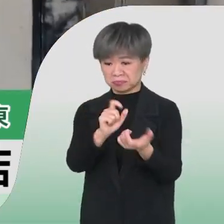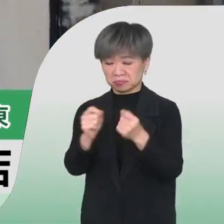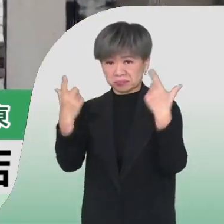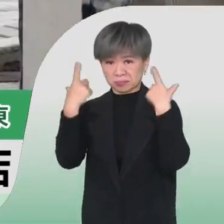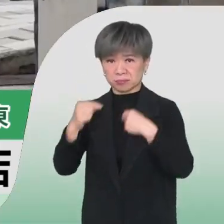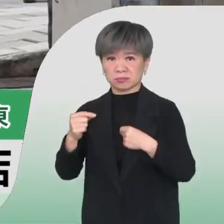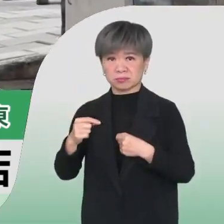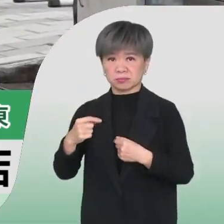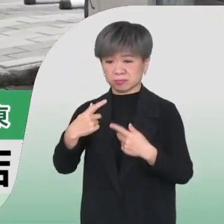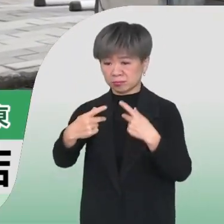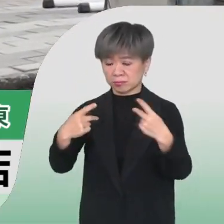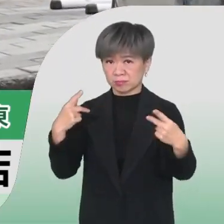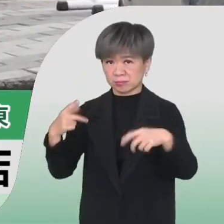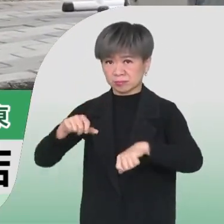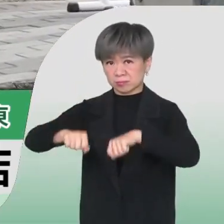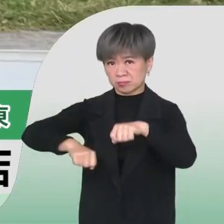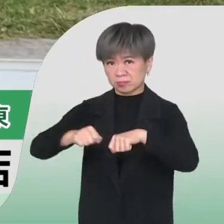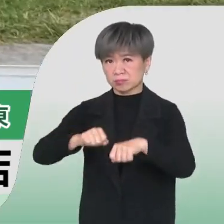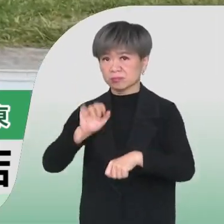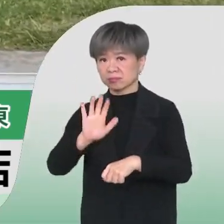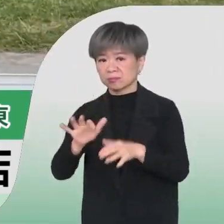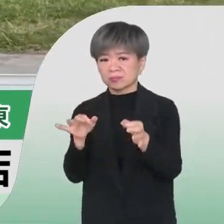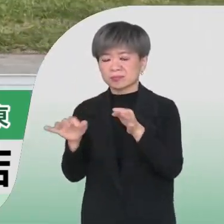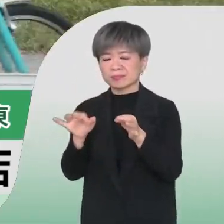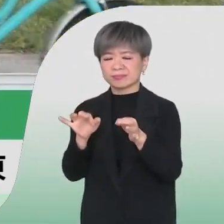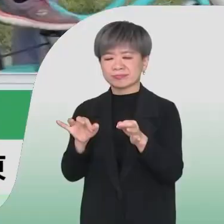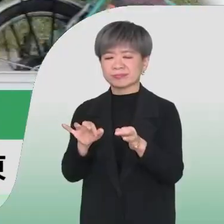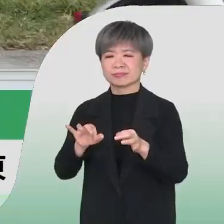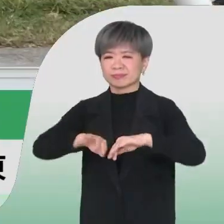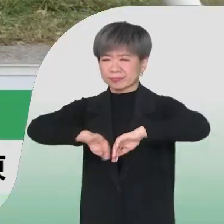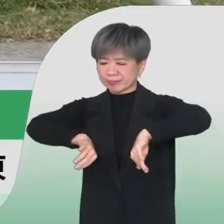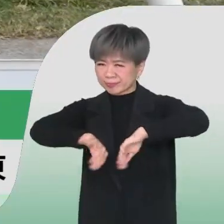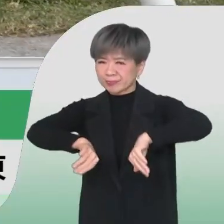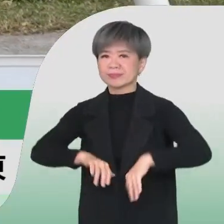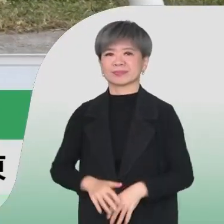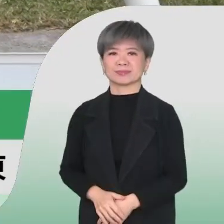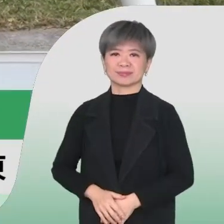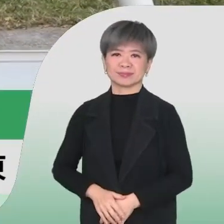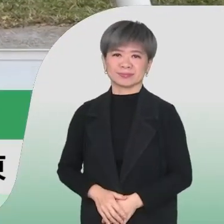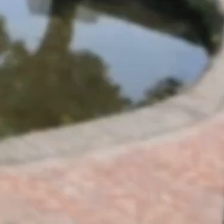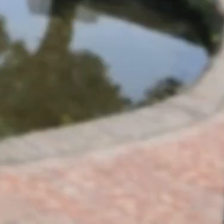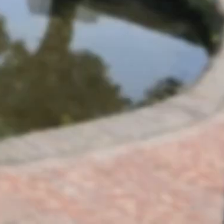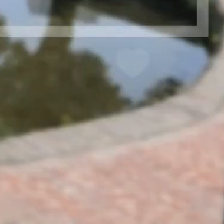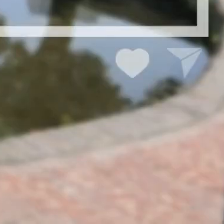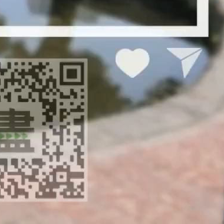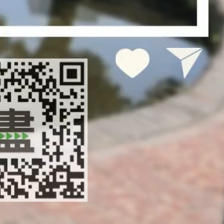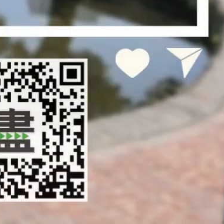店都有票私人车的店家。感谢清晨，下个新闻层面同不同？